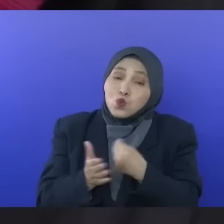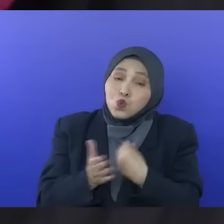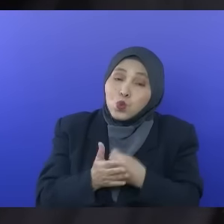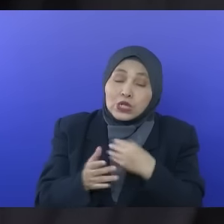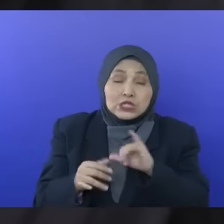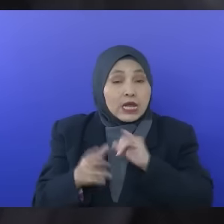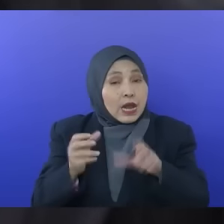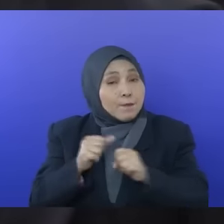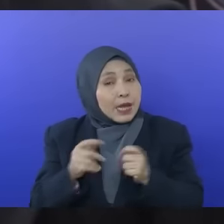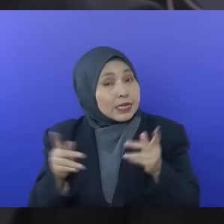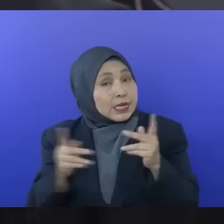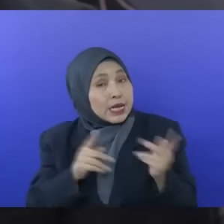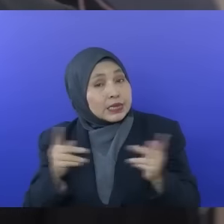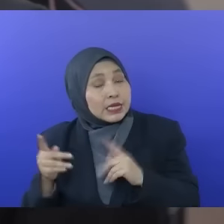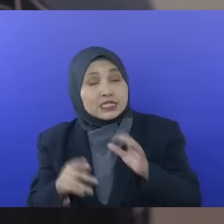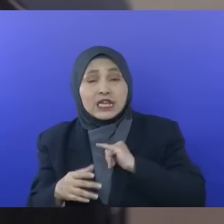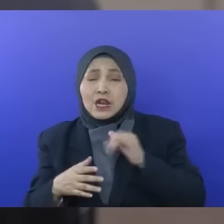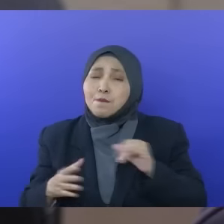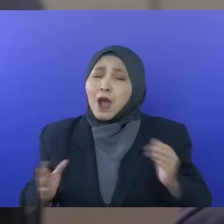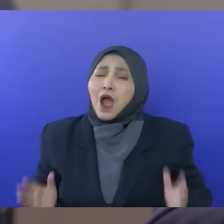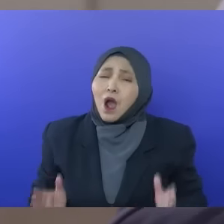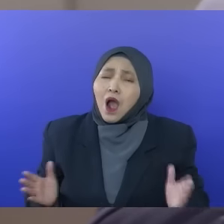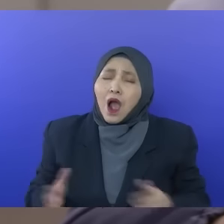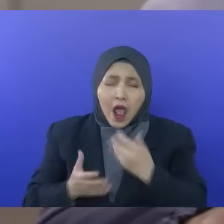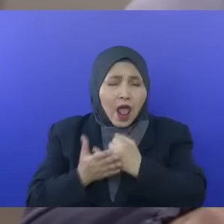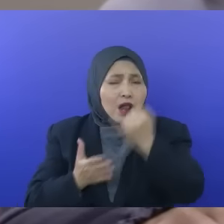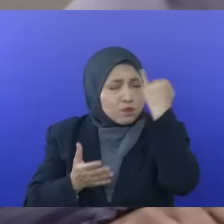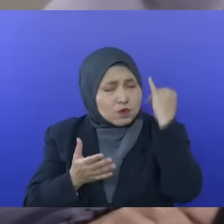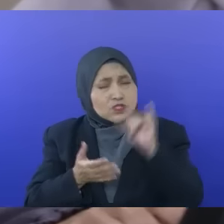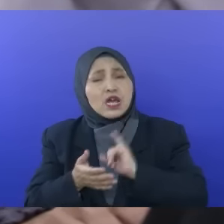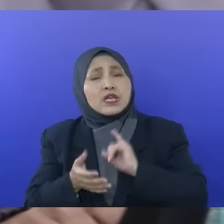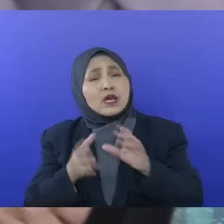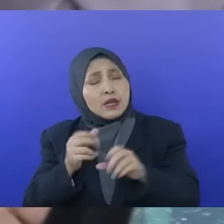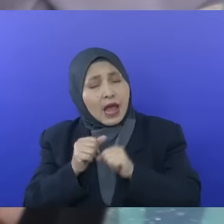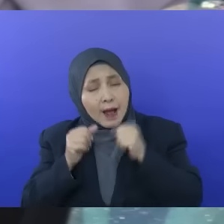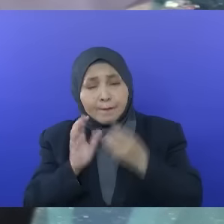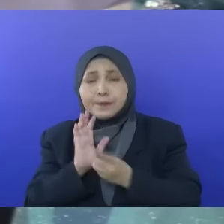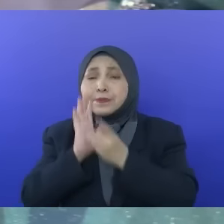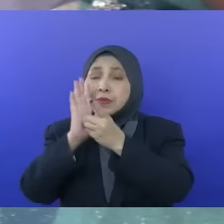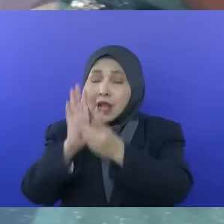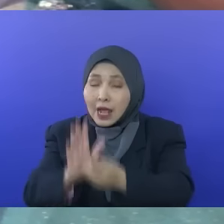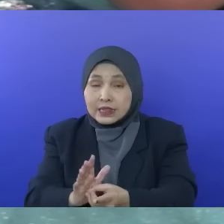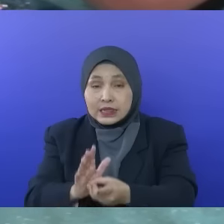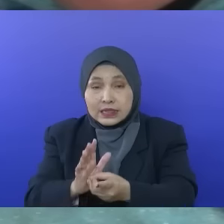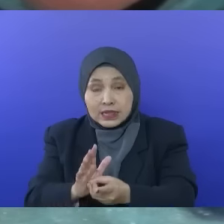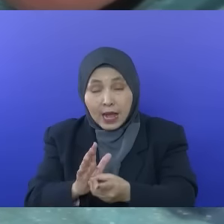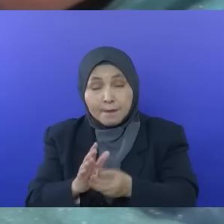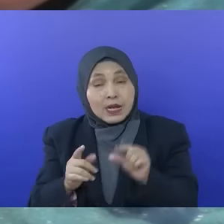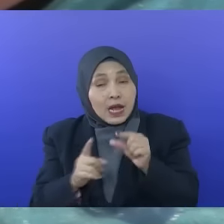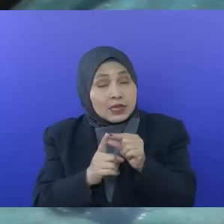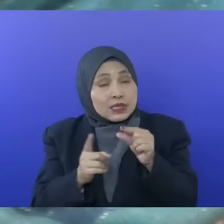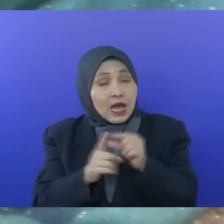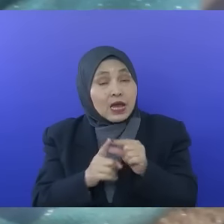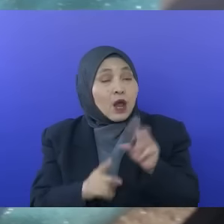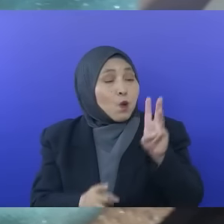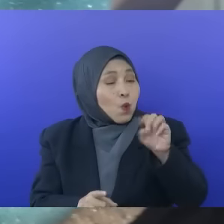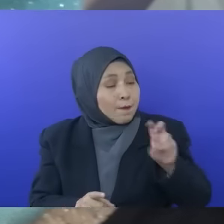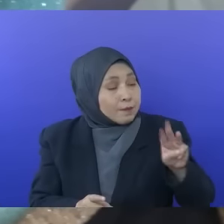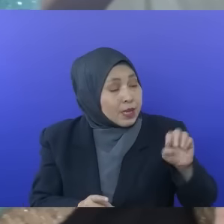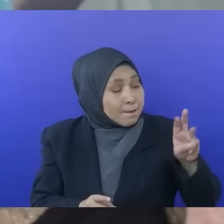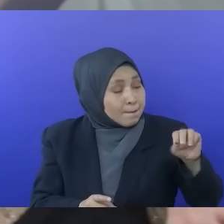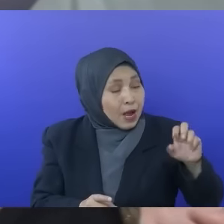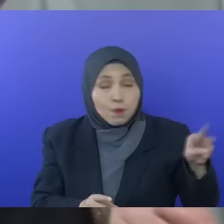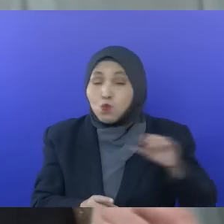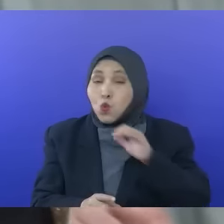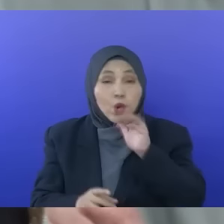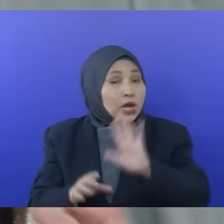saya dapat kereta semangat ilmu dan sebagainya Saya ingin infakkan dan penggunaan perkataan wa mimma itu ialah bukan